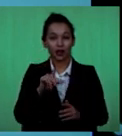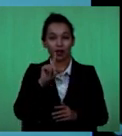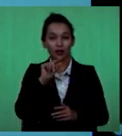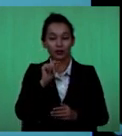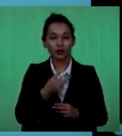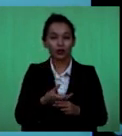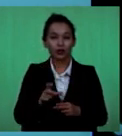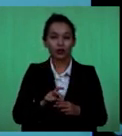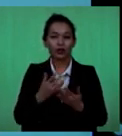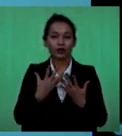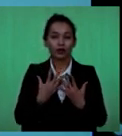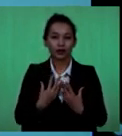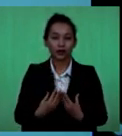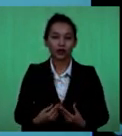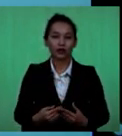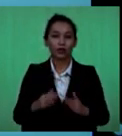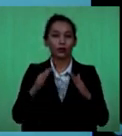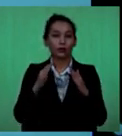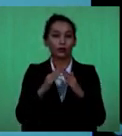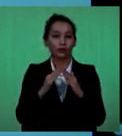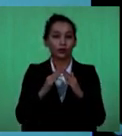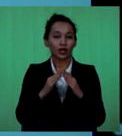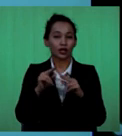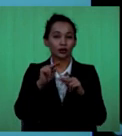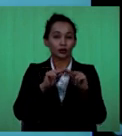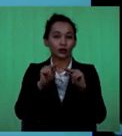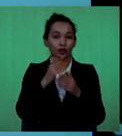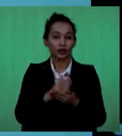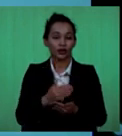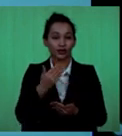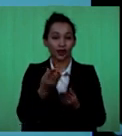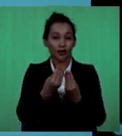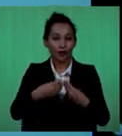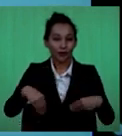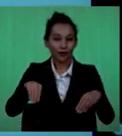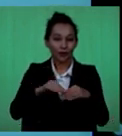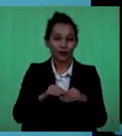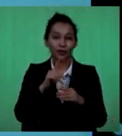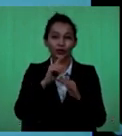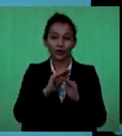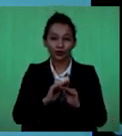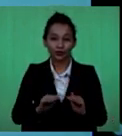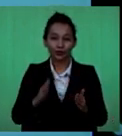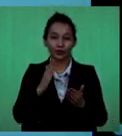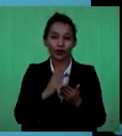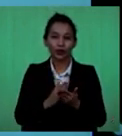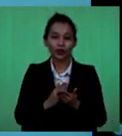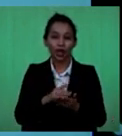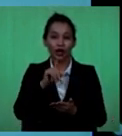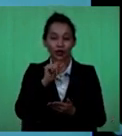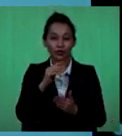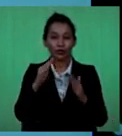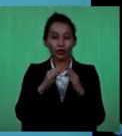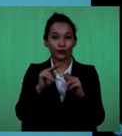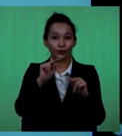eng tinch va farovon joylarga in qurishar ekan. Sizlarning ham hovlingizga qaldirg'och in qurganmi? Men juda